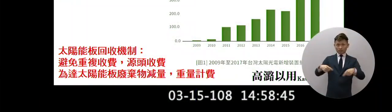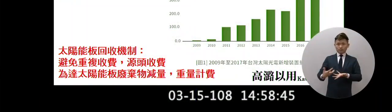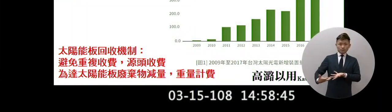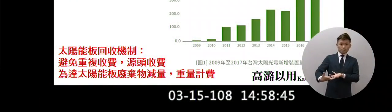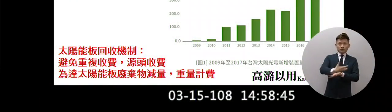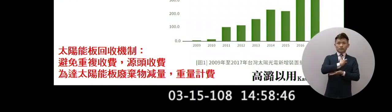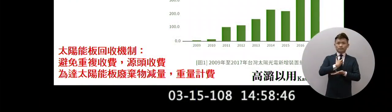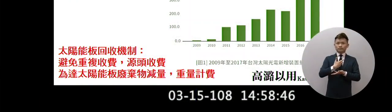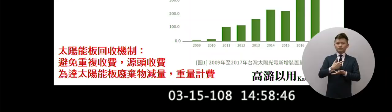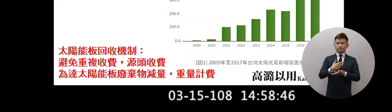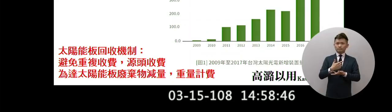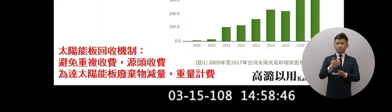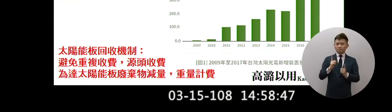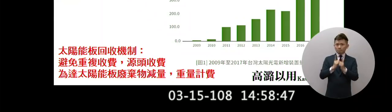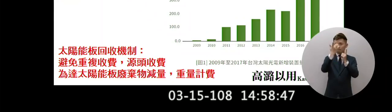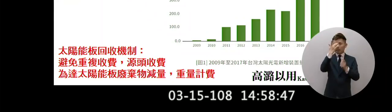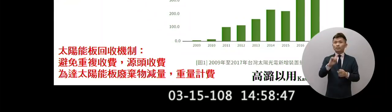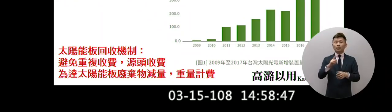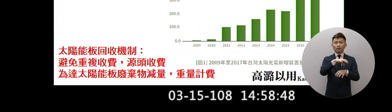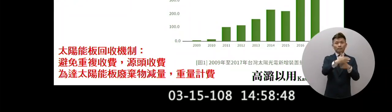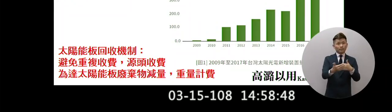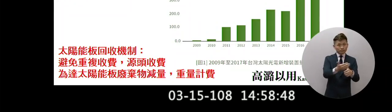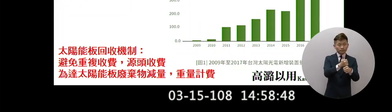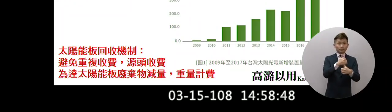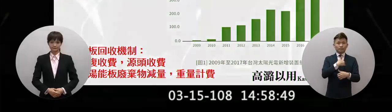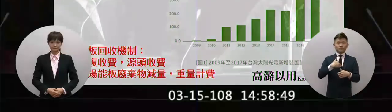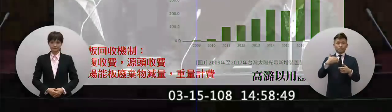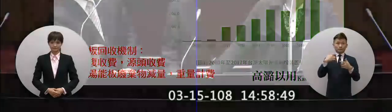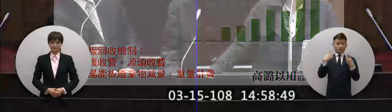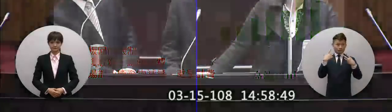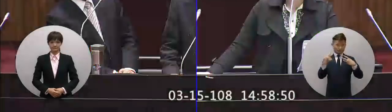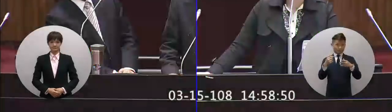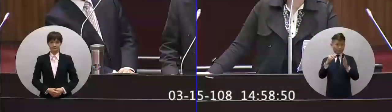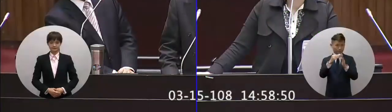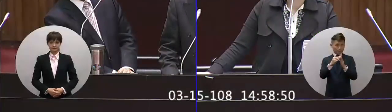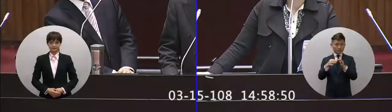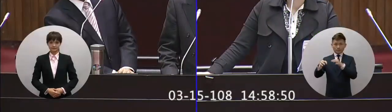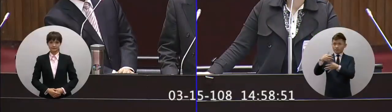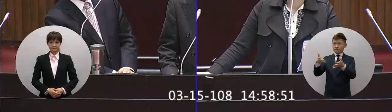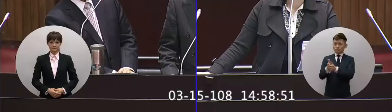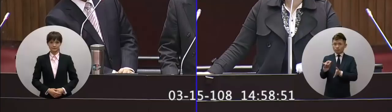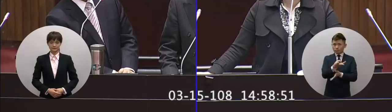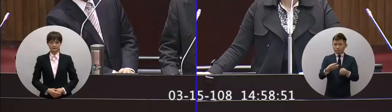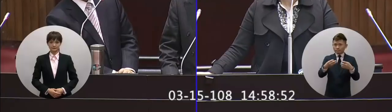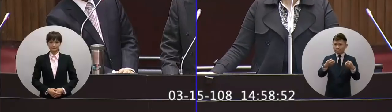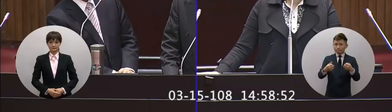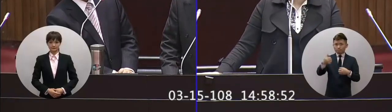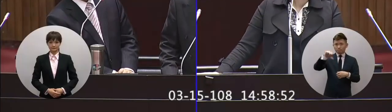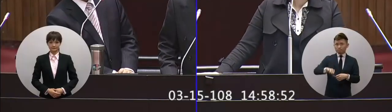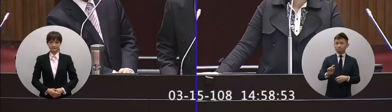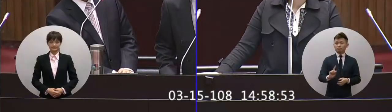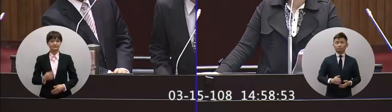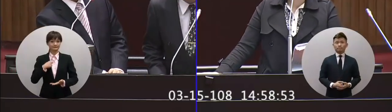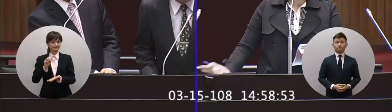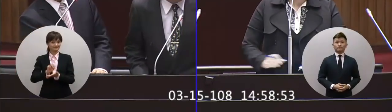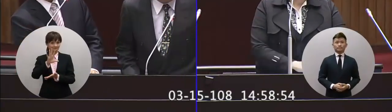现什么问题？环保署、能源局还有经济部这边到底讨论的如何？ 我